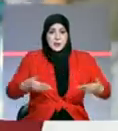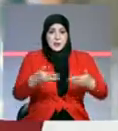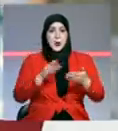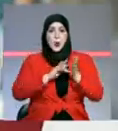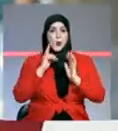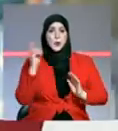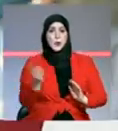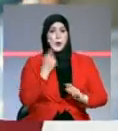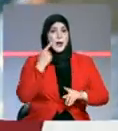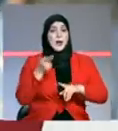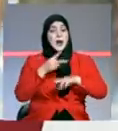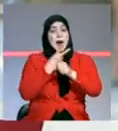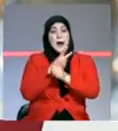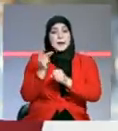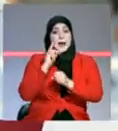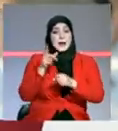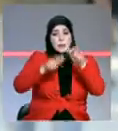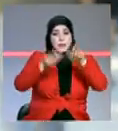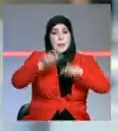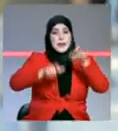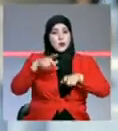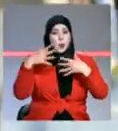ما يعنيه ذلك من خطر خروج هذه